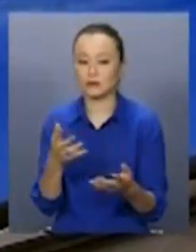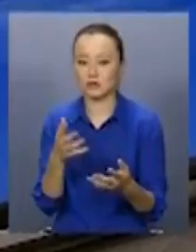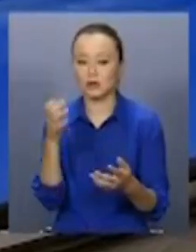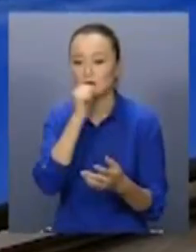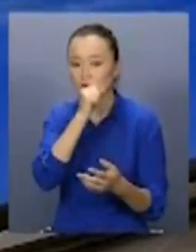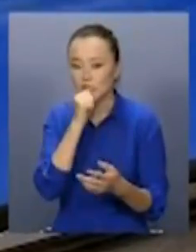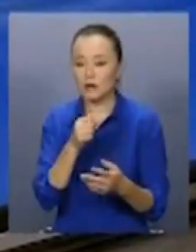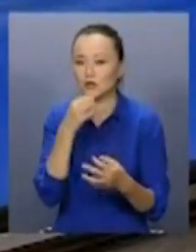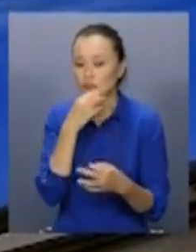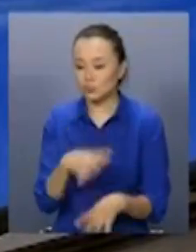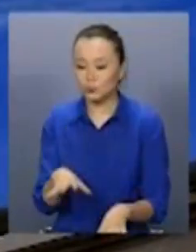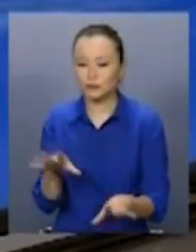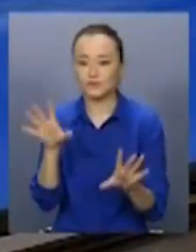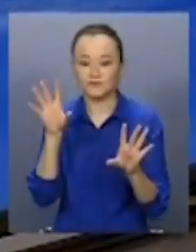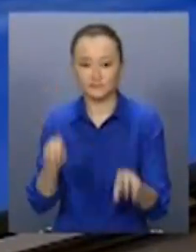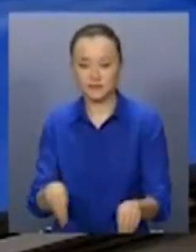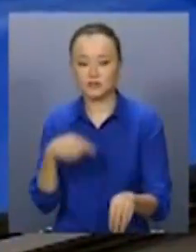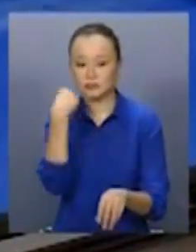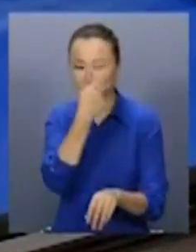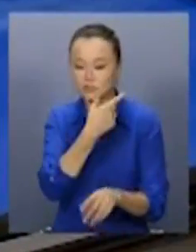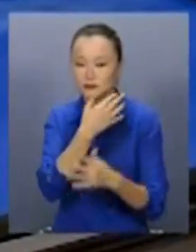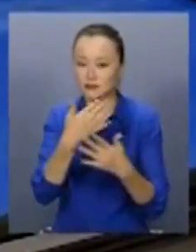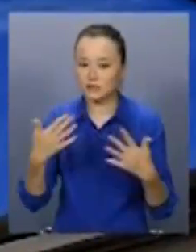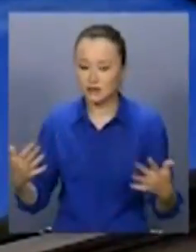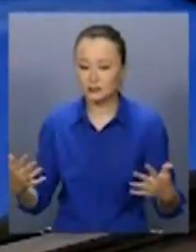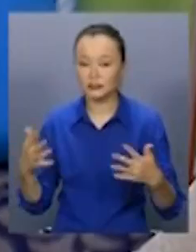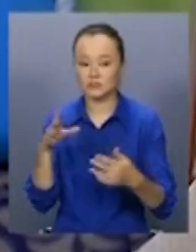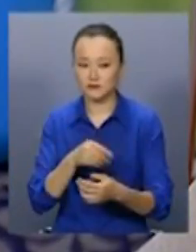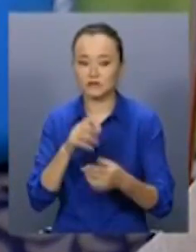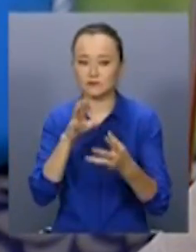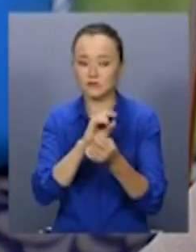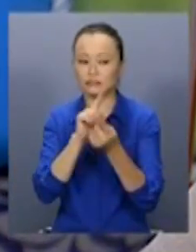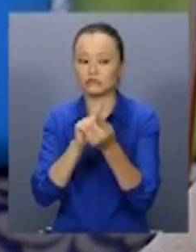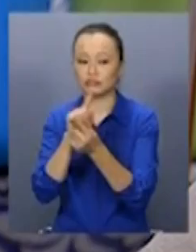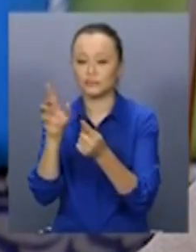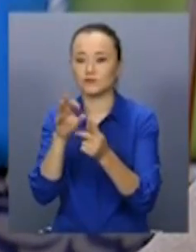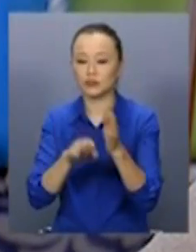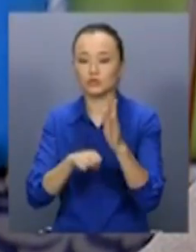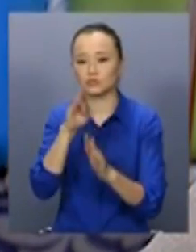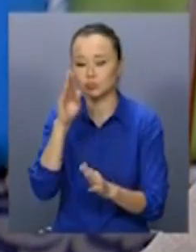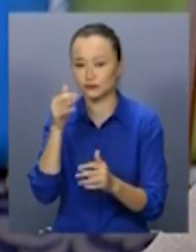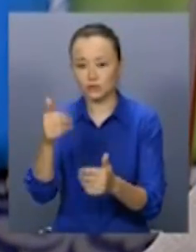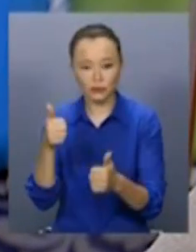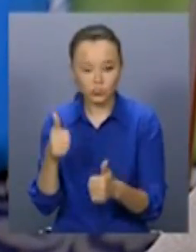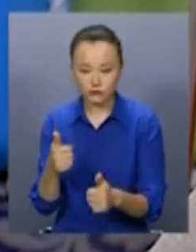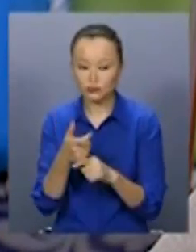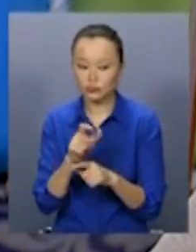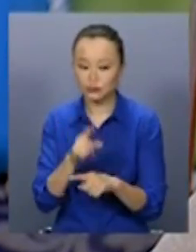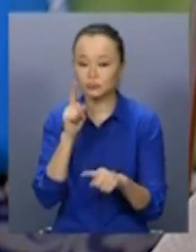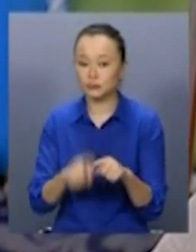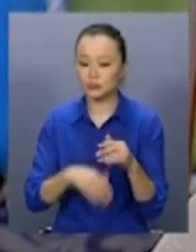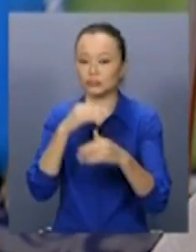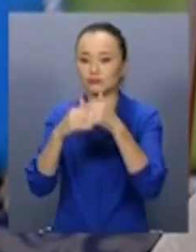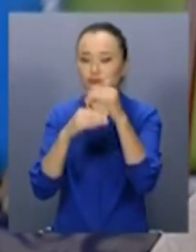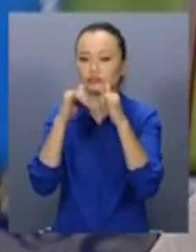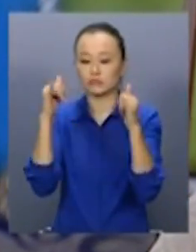өлең айтпасын, басқа жаңағы түрлі жаңағы. Енді бәрі өзгеріп, бәрі күшті болып жатыр деп ойлаймын. Өте дамып,